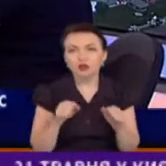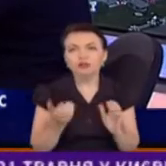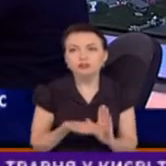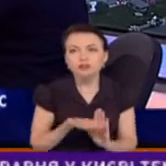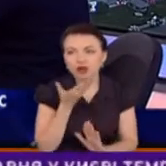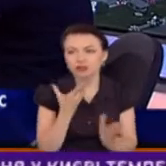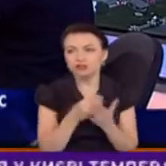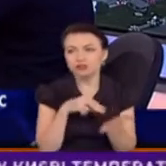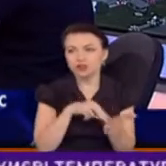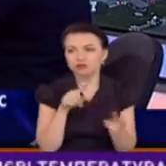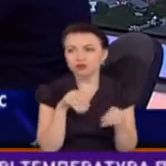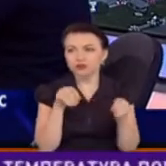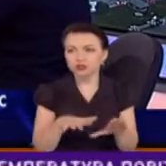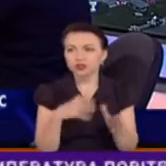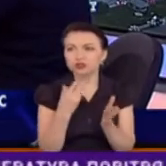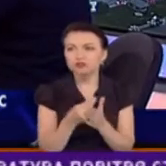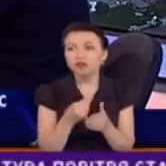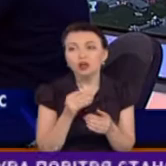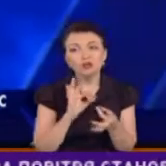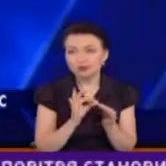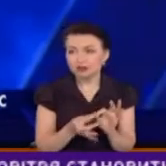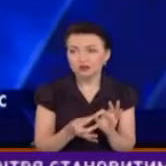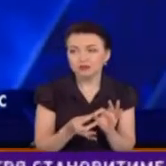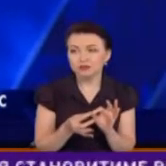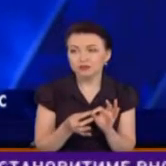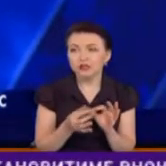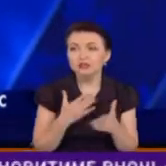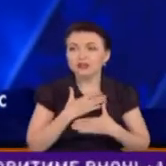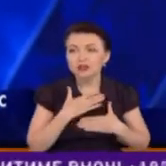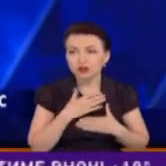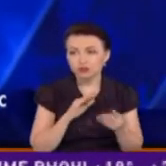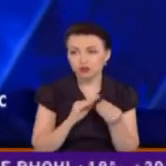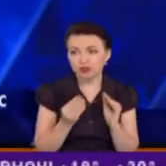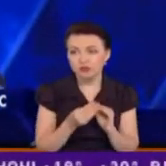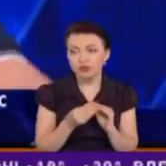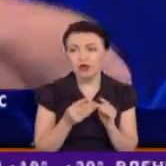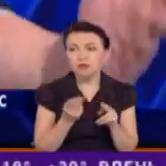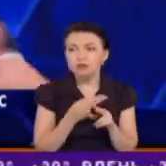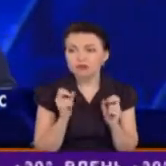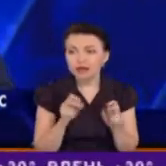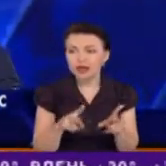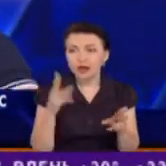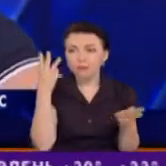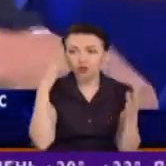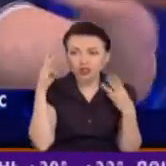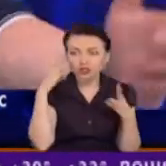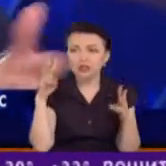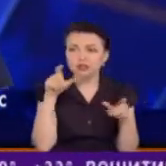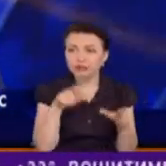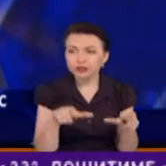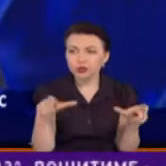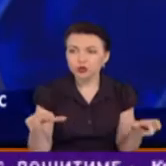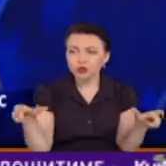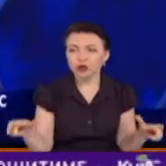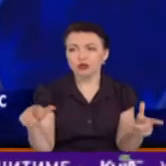свій тариф, щоб вирішувати свої дуже складні... Це не його проблеми, це наші проблеми. Безпека, модернізація, персонал, кадри